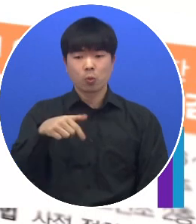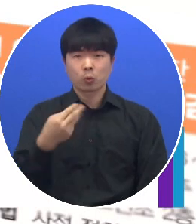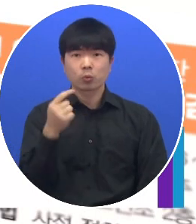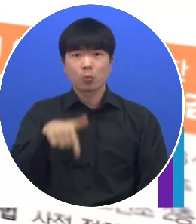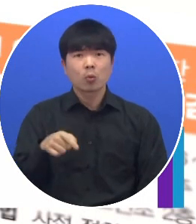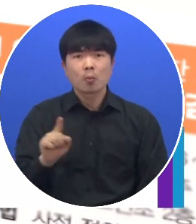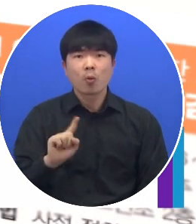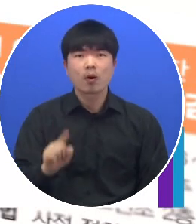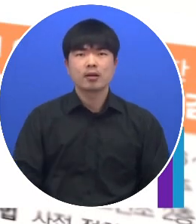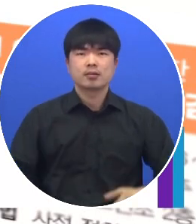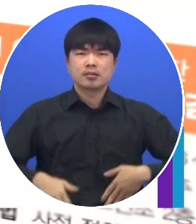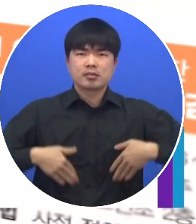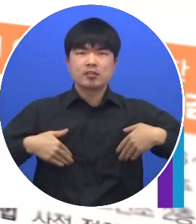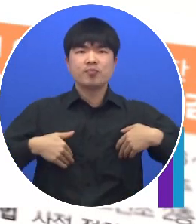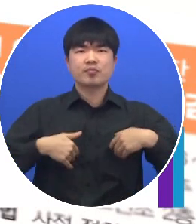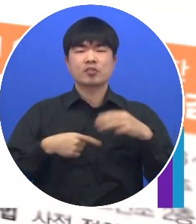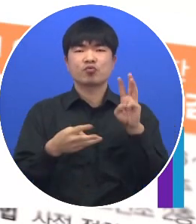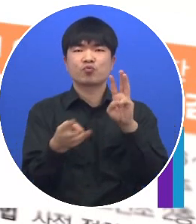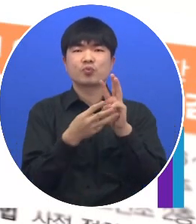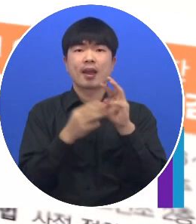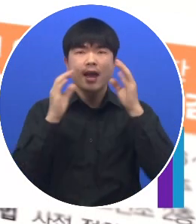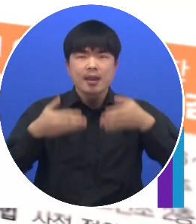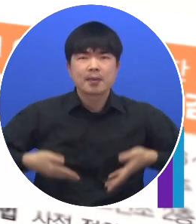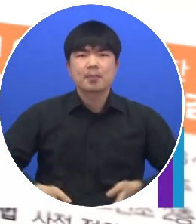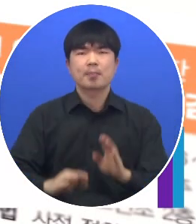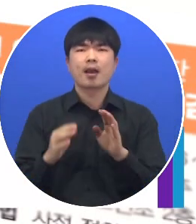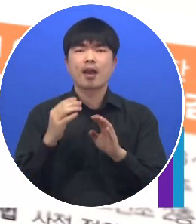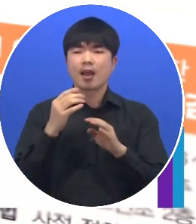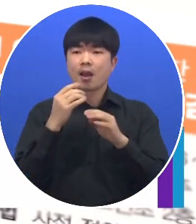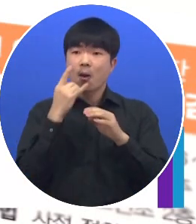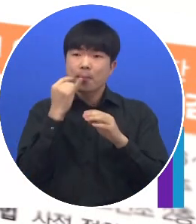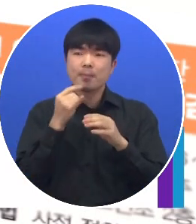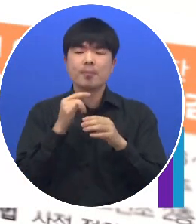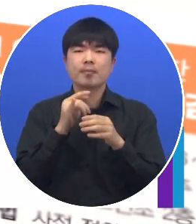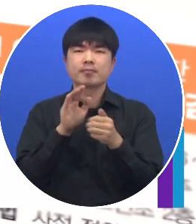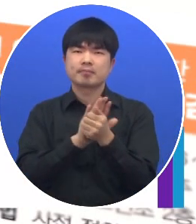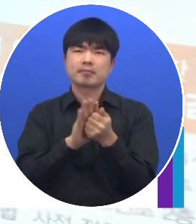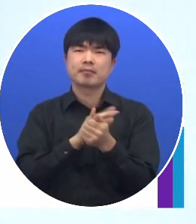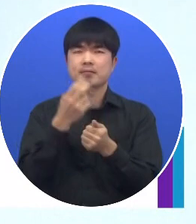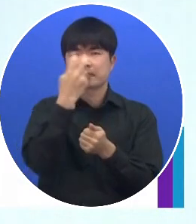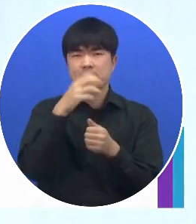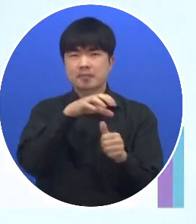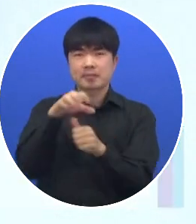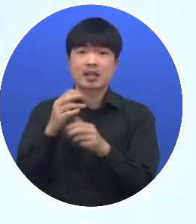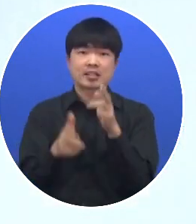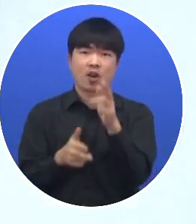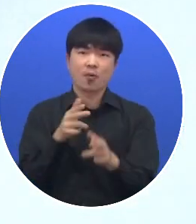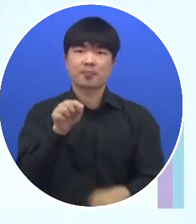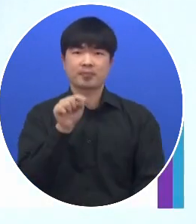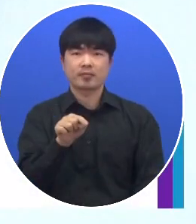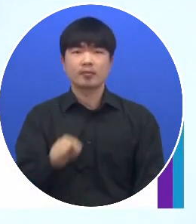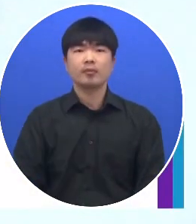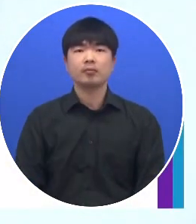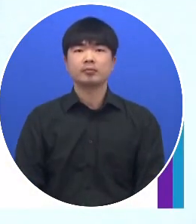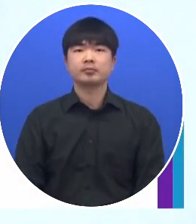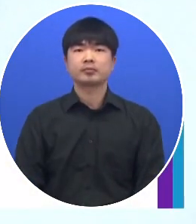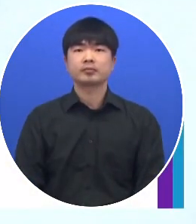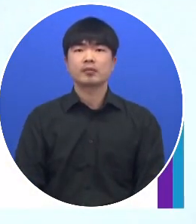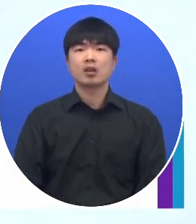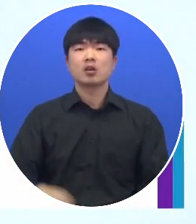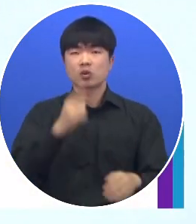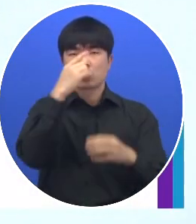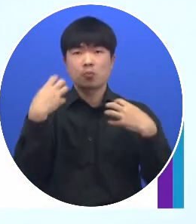톡톡에서는 따뜻한 중랑 산후조리 지원사업소식을 담았습니다 산모와 신생아 건강관리 지원사업